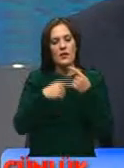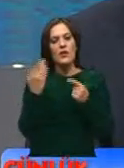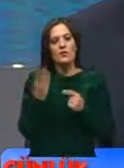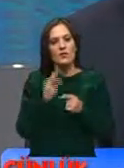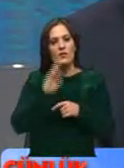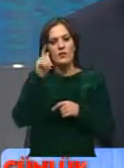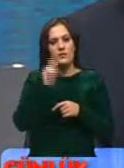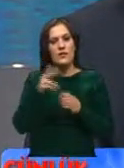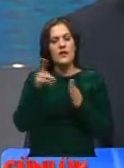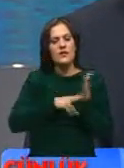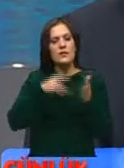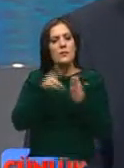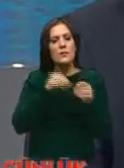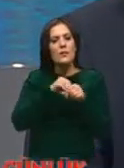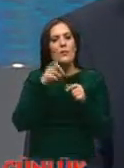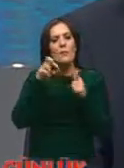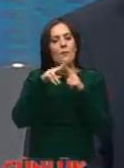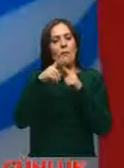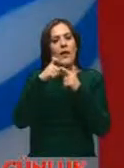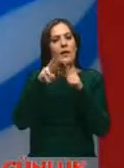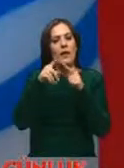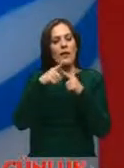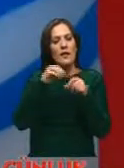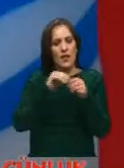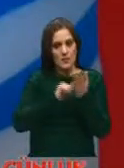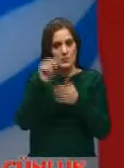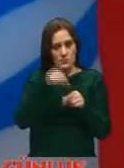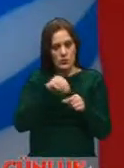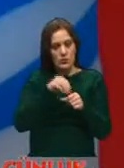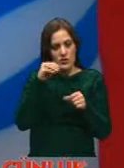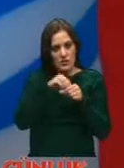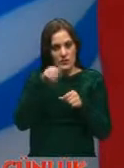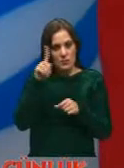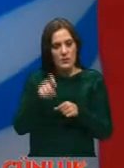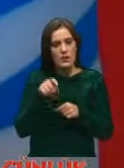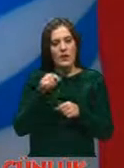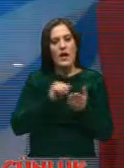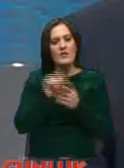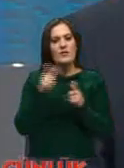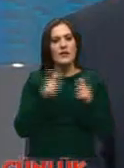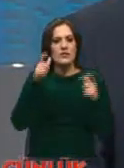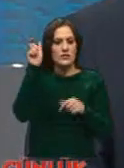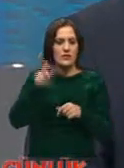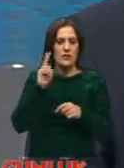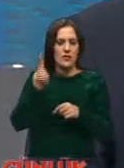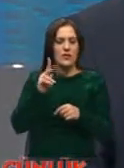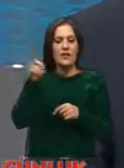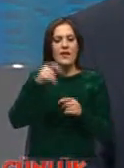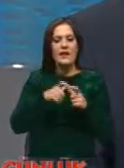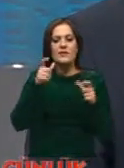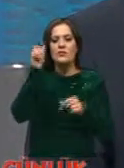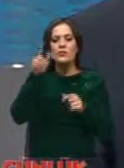bir artarak. Lisans, patent falan hepsi bunların içinde mi? Bu kuruluşun görevi? Şöyle, her şey geliştiriciye ait aslında. Geliştirici gruba